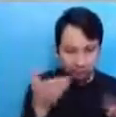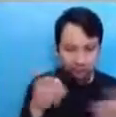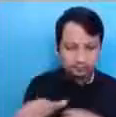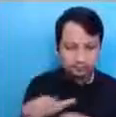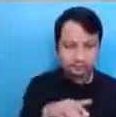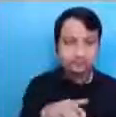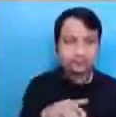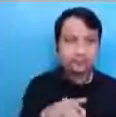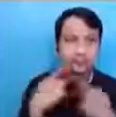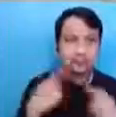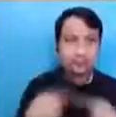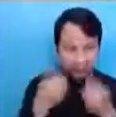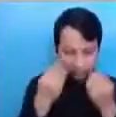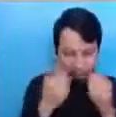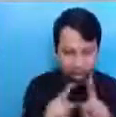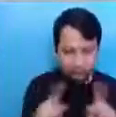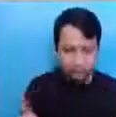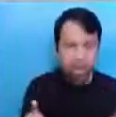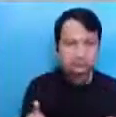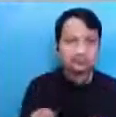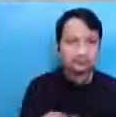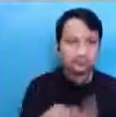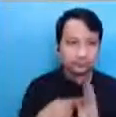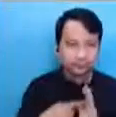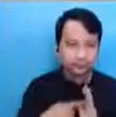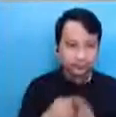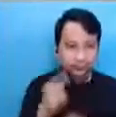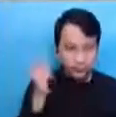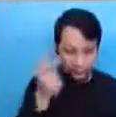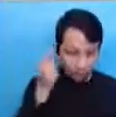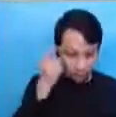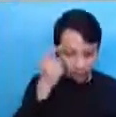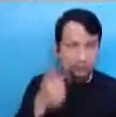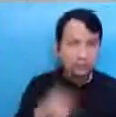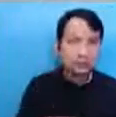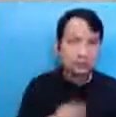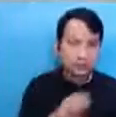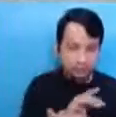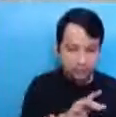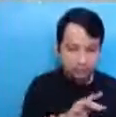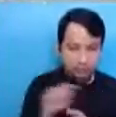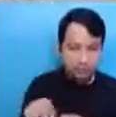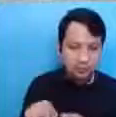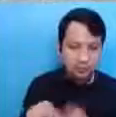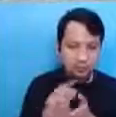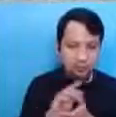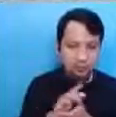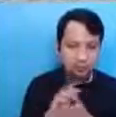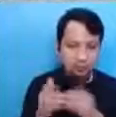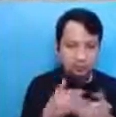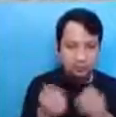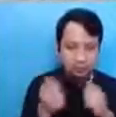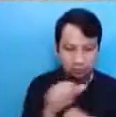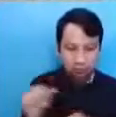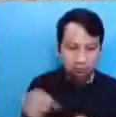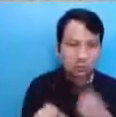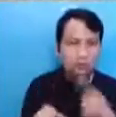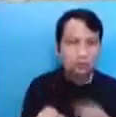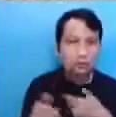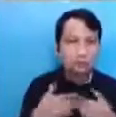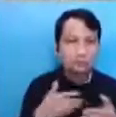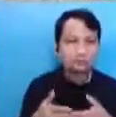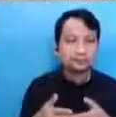physical distancing requirements against COVID-19. Meron po tayong nababalitaan ng mga areas po na mukhang